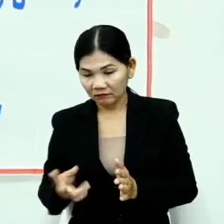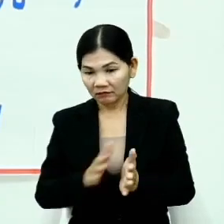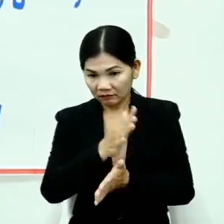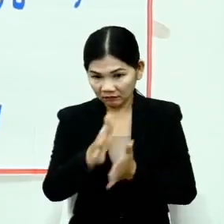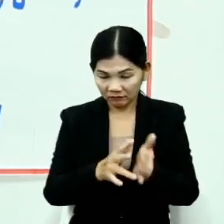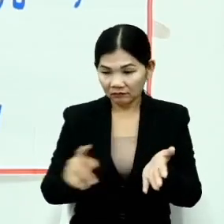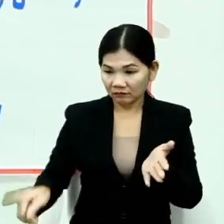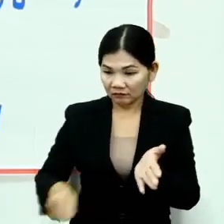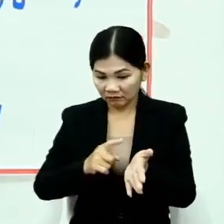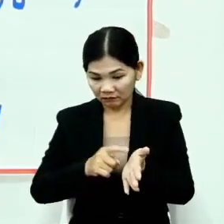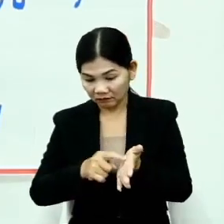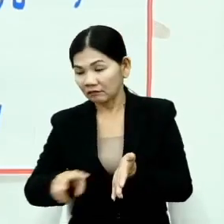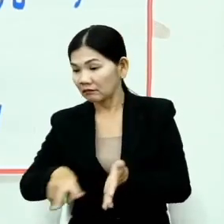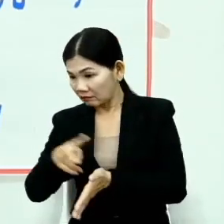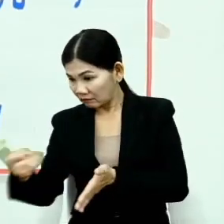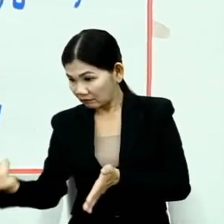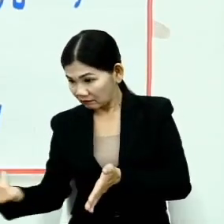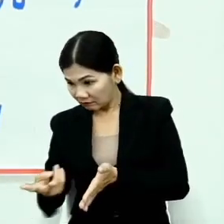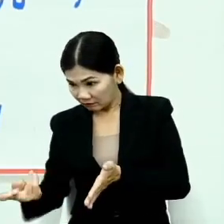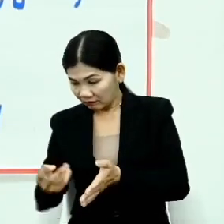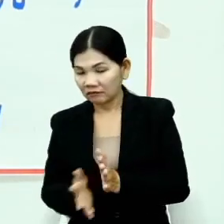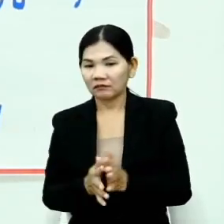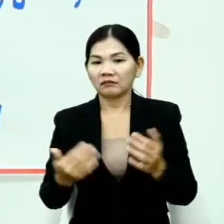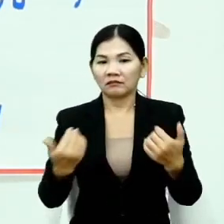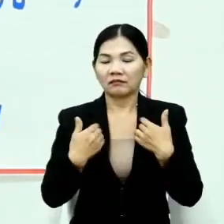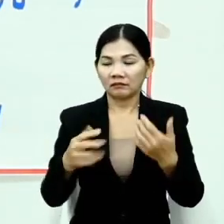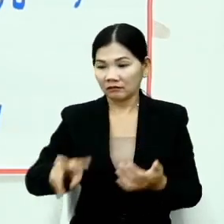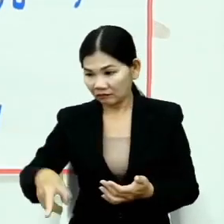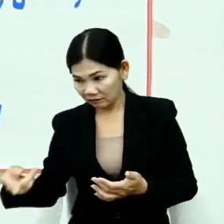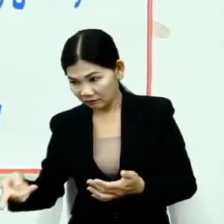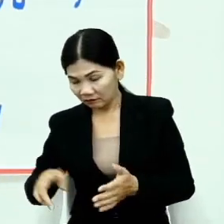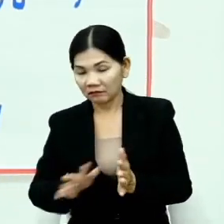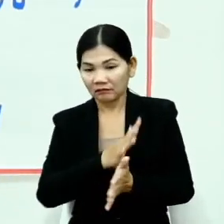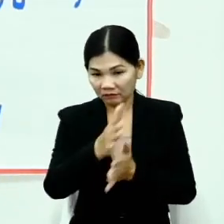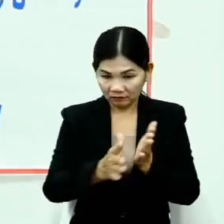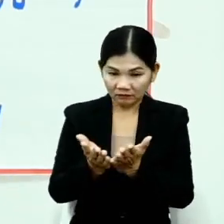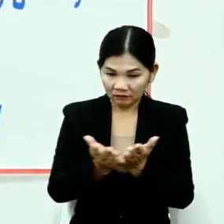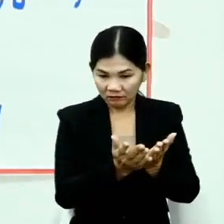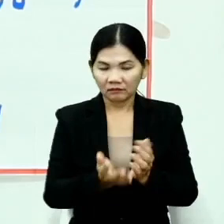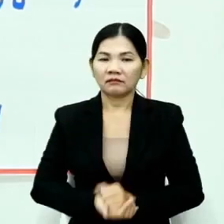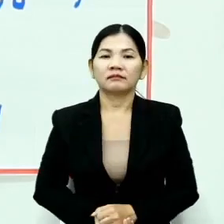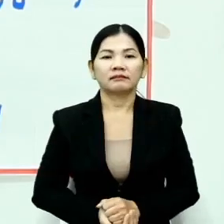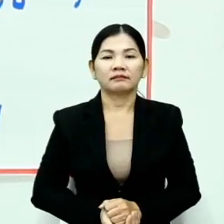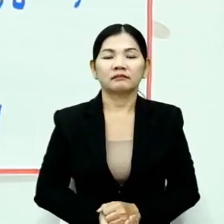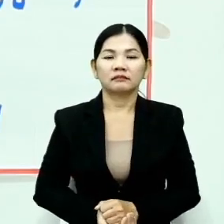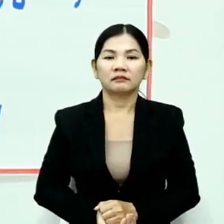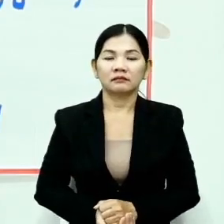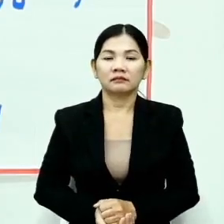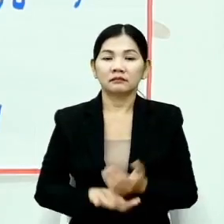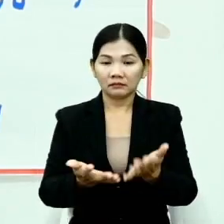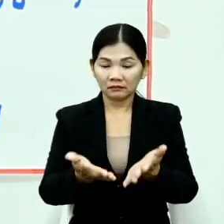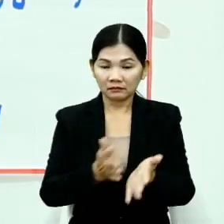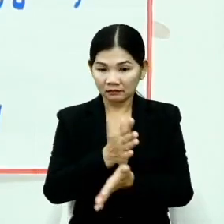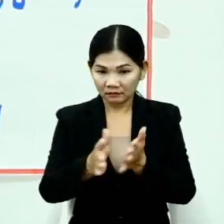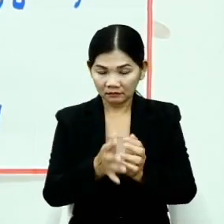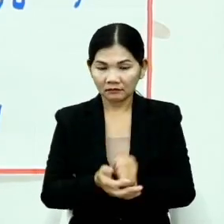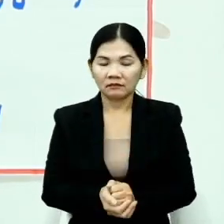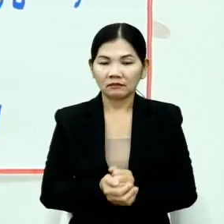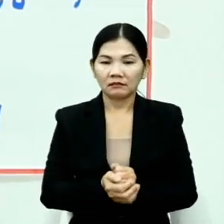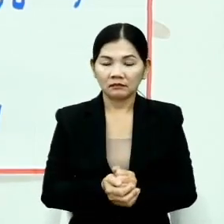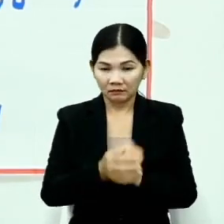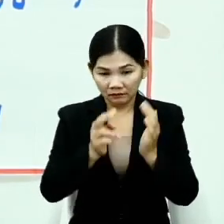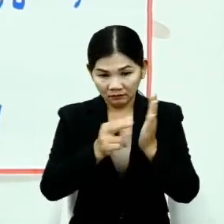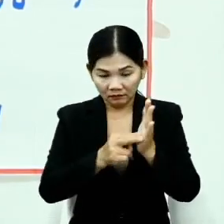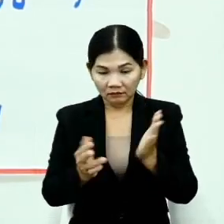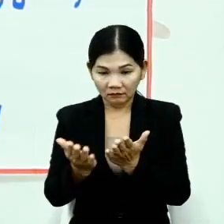កចង្អុលម្នាក់ជាអ្នកអានហើយយើងបដូរវេនគ្នាអានម្ដងម្នាក់កូនស្ដាប់តនេះកូនការអានអត្ថបទ